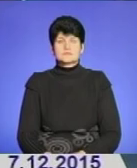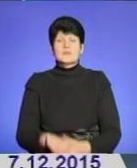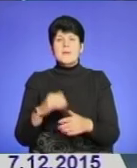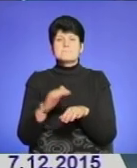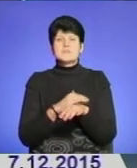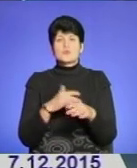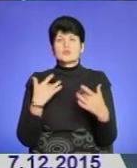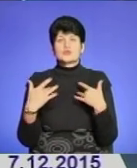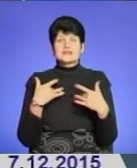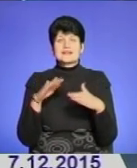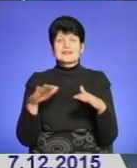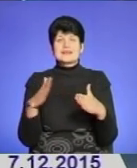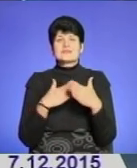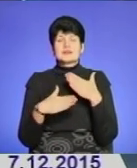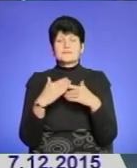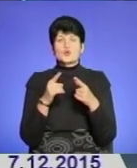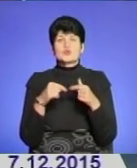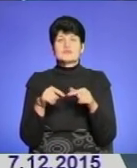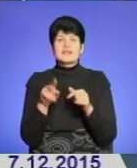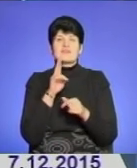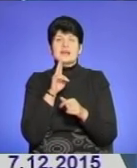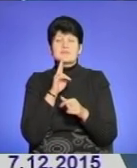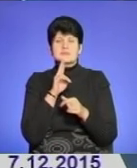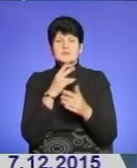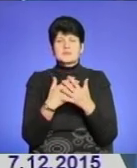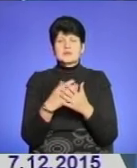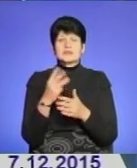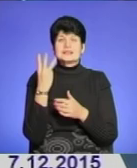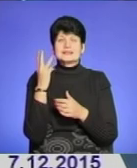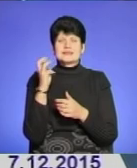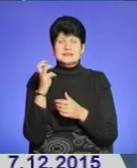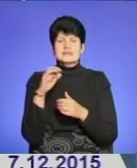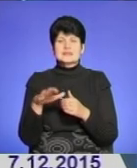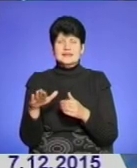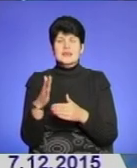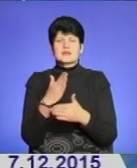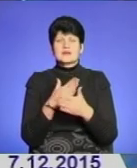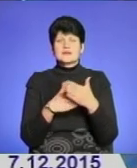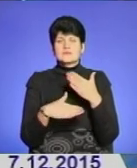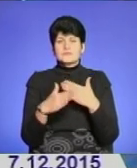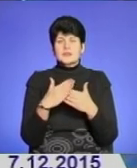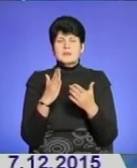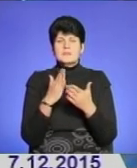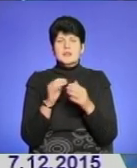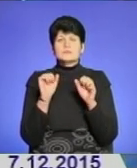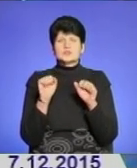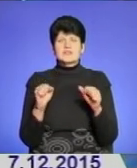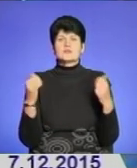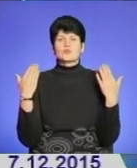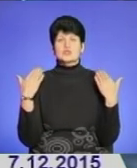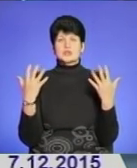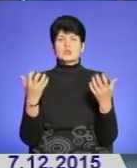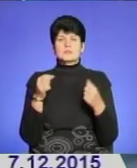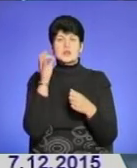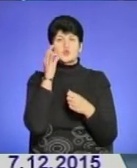Благодійний концерт для дітей з інвалідністю організували у Кременці. Майже 300 дітей з важкими формами ДЦП мали можливість відпочити і одержати